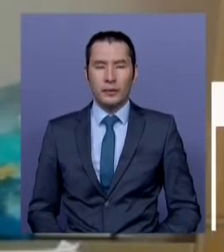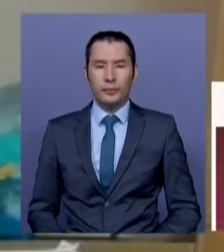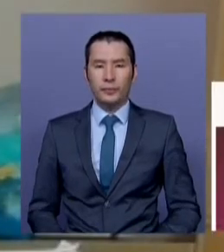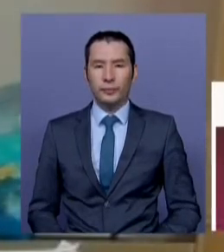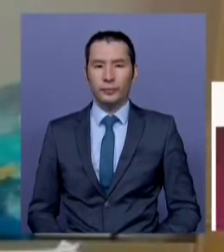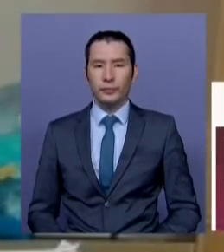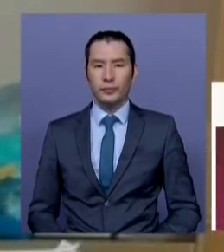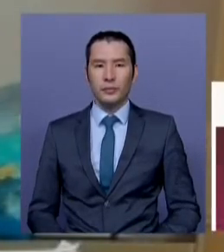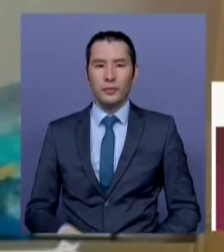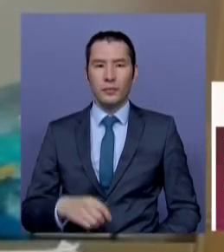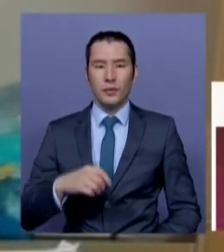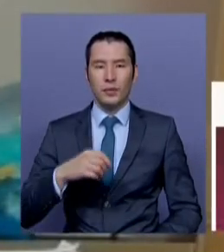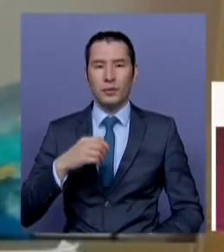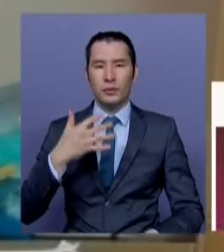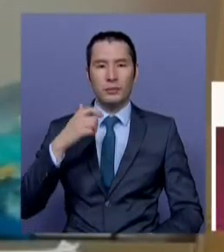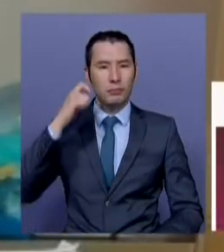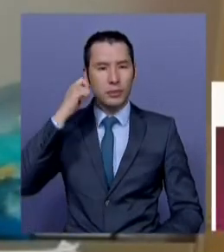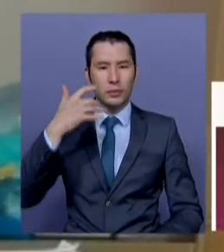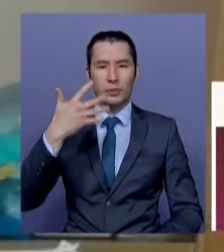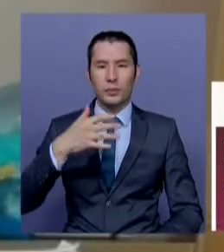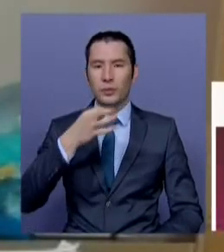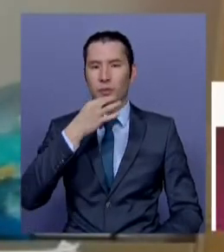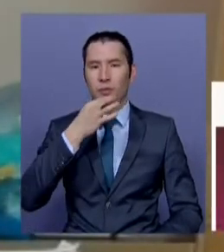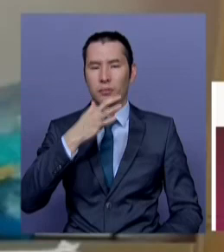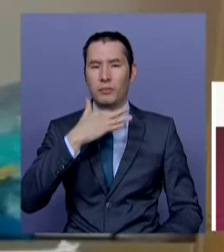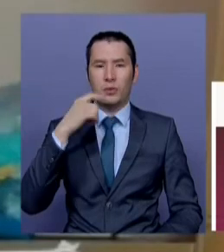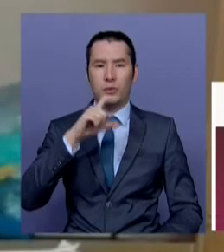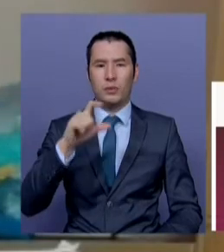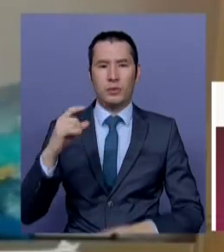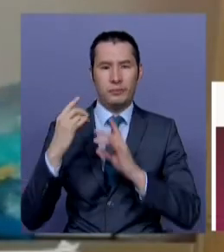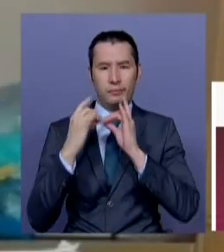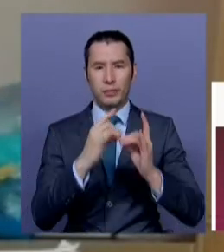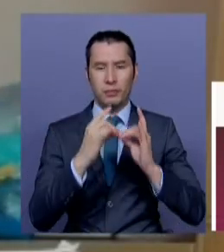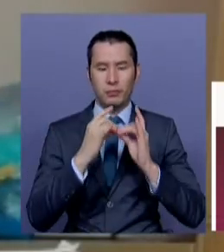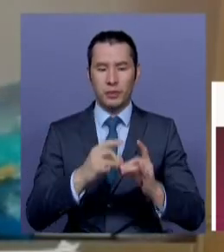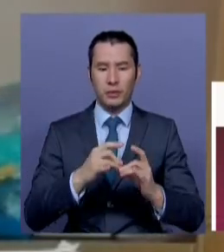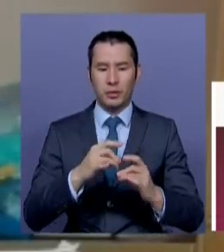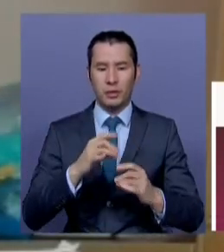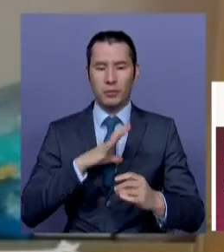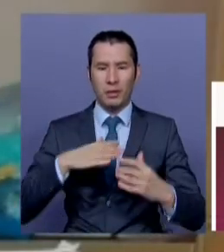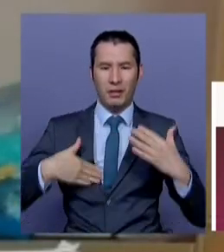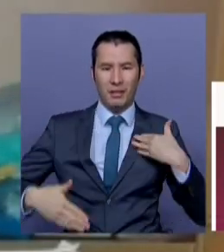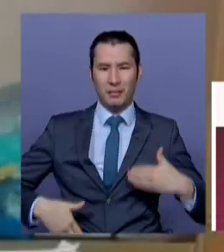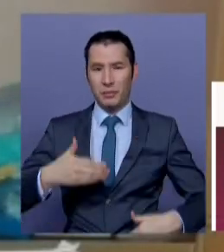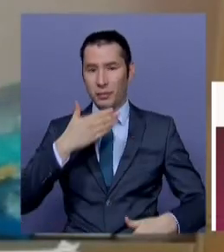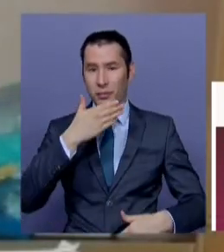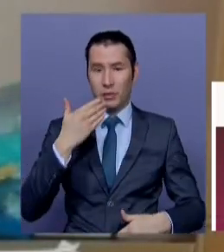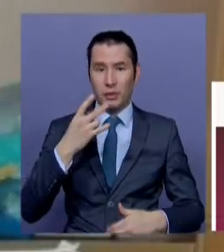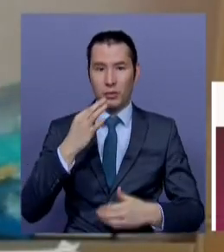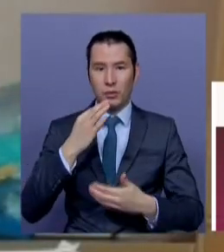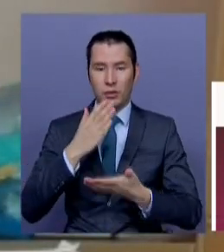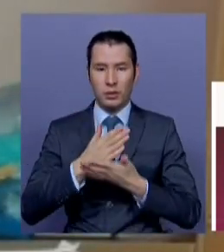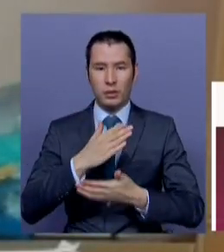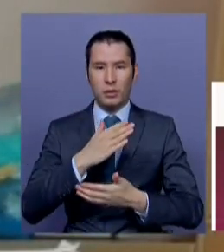Бізге 50 жасқа толмағандар жеткізіледі. Көп жағдайда ауру еш белгі бермей өтеді. Басқа жер ауырмайтындарда індетті жеңіл өткереді. Ал